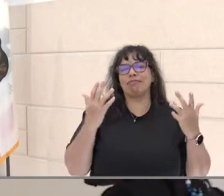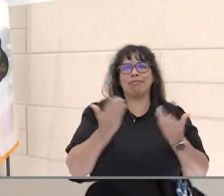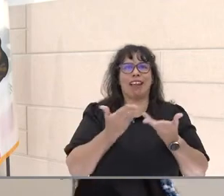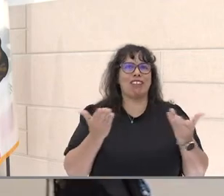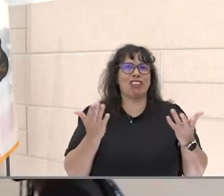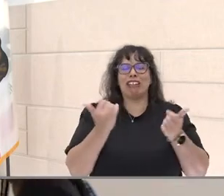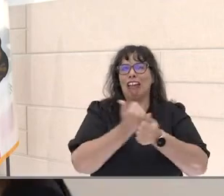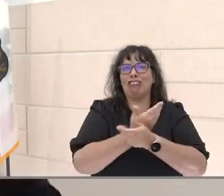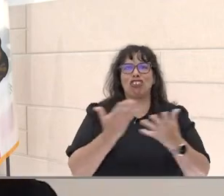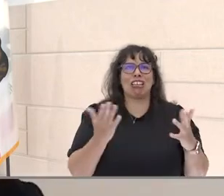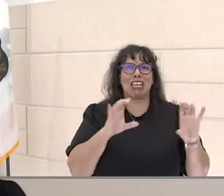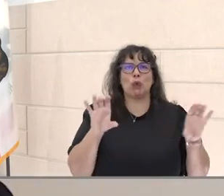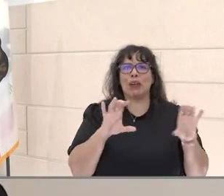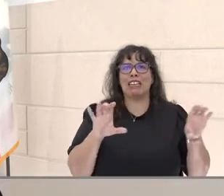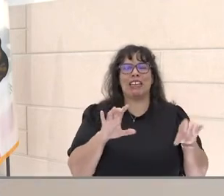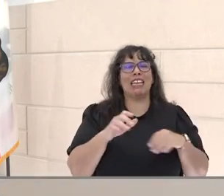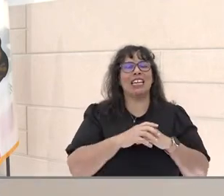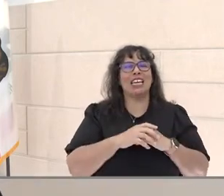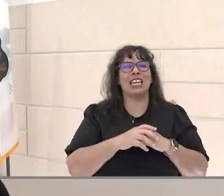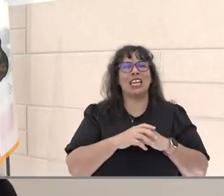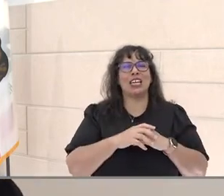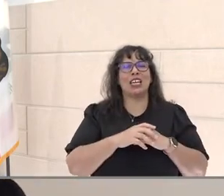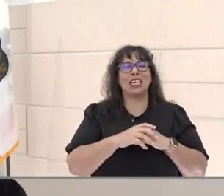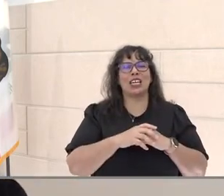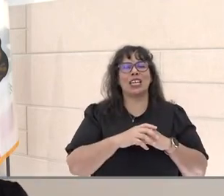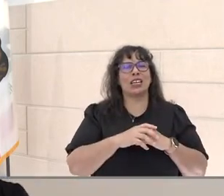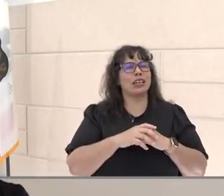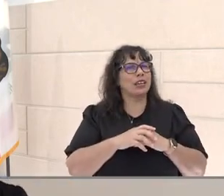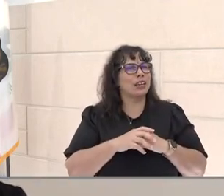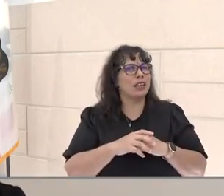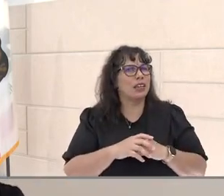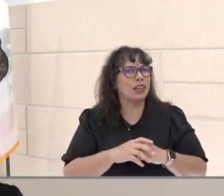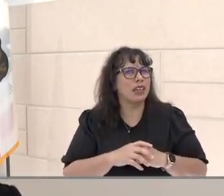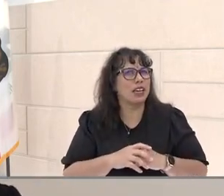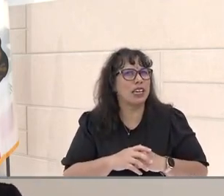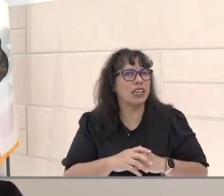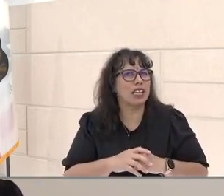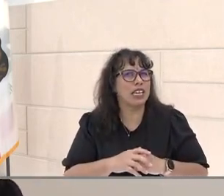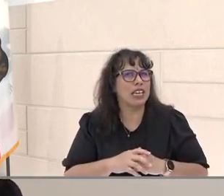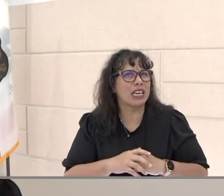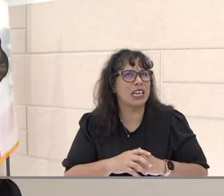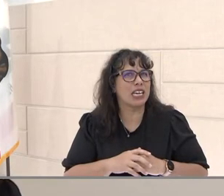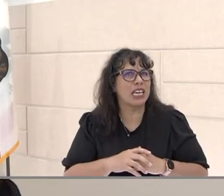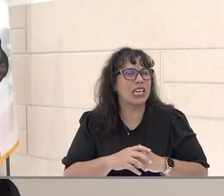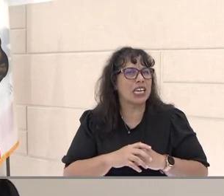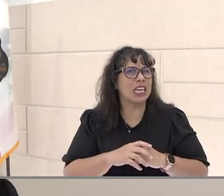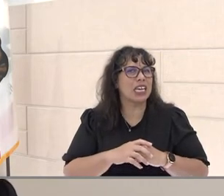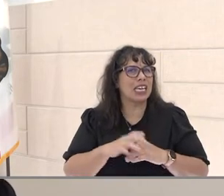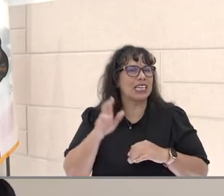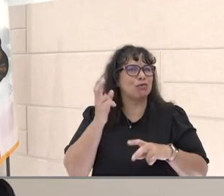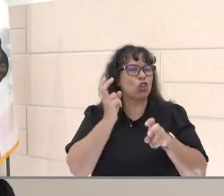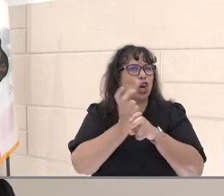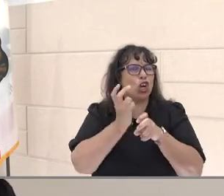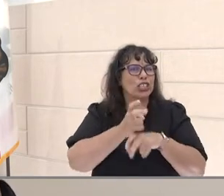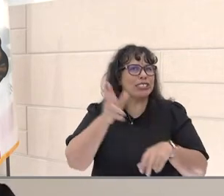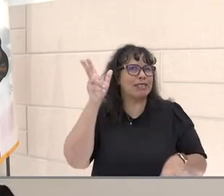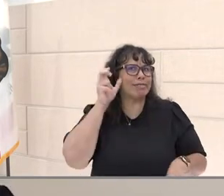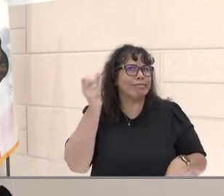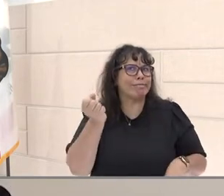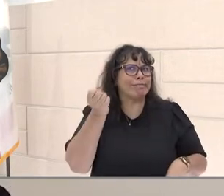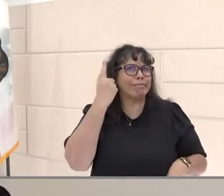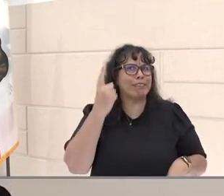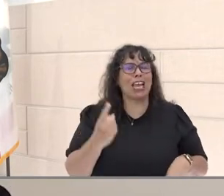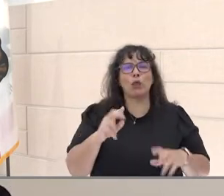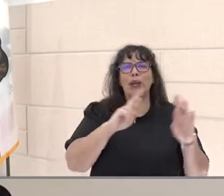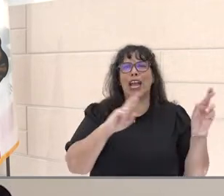ก็จังเจเจบันติกอัมปีเอาไว้ได้ยืนบานปรองเปรียบทื่อใบสั